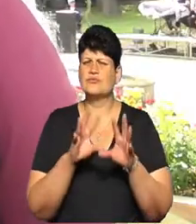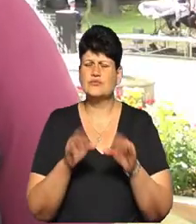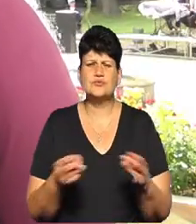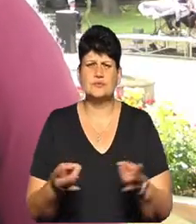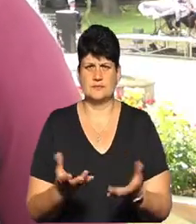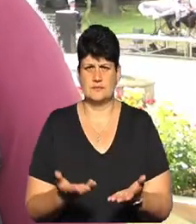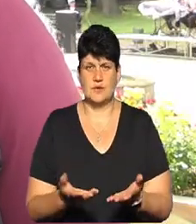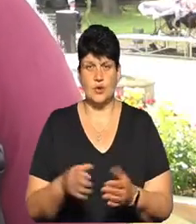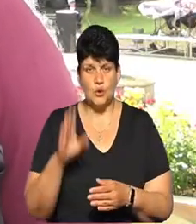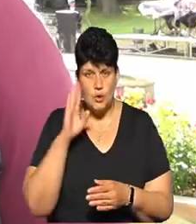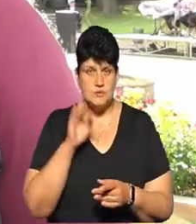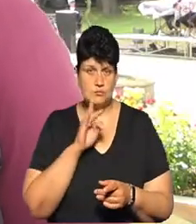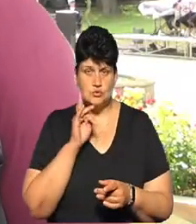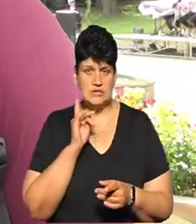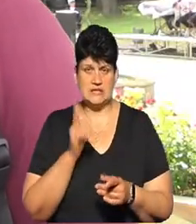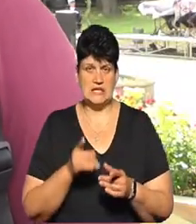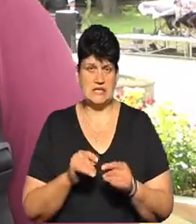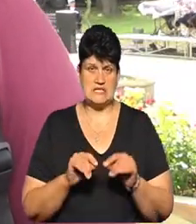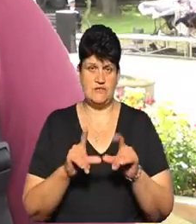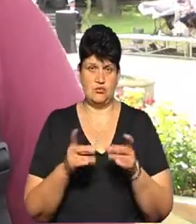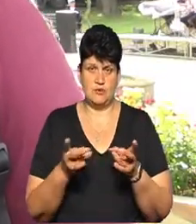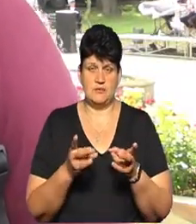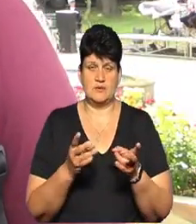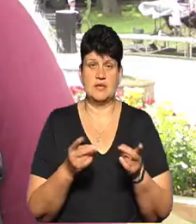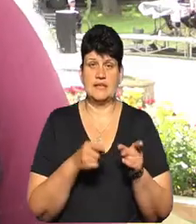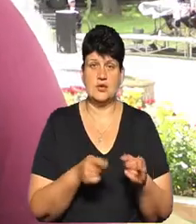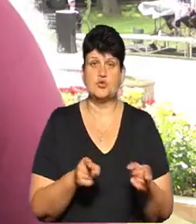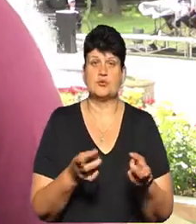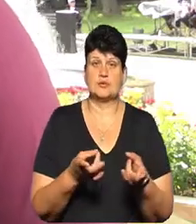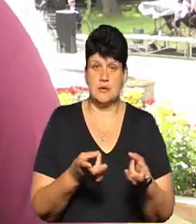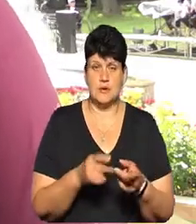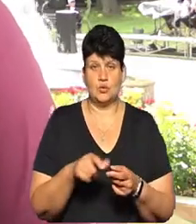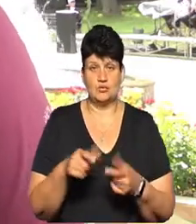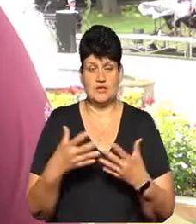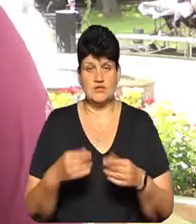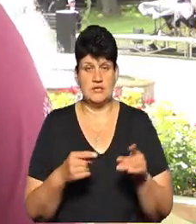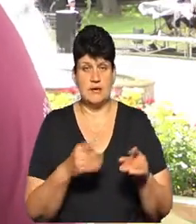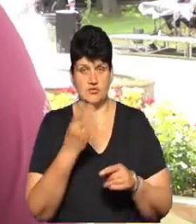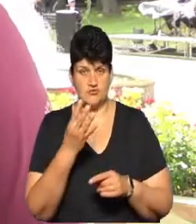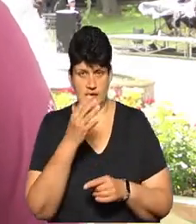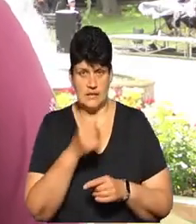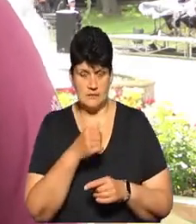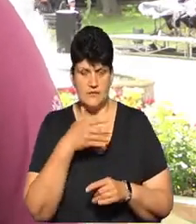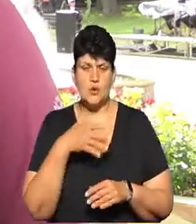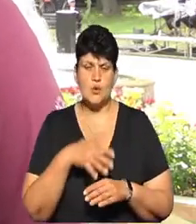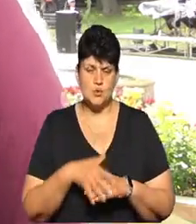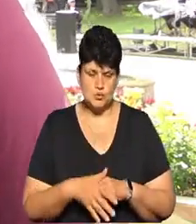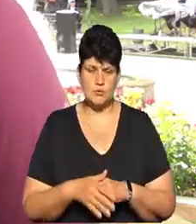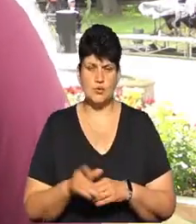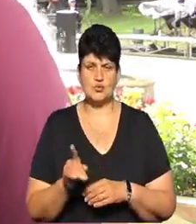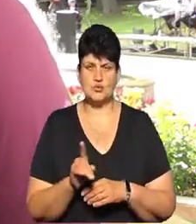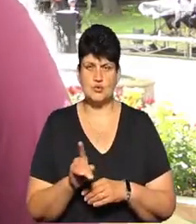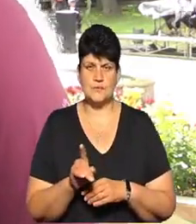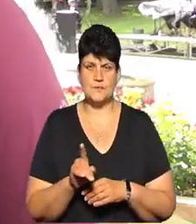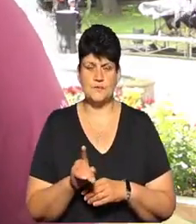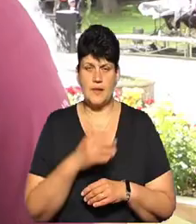не завищують потреби, беруть тільки те, що їм потрібно, бо оскільки люди, які вже там четвертий місяць, вони розуміють, що багато